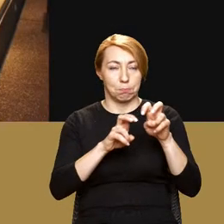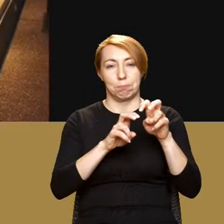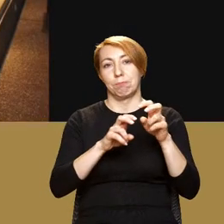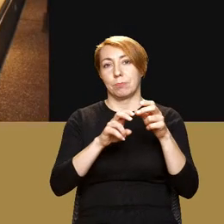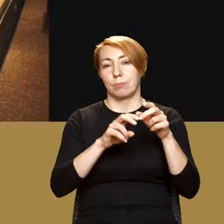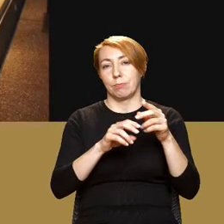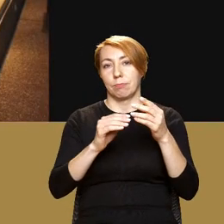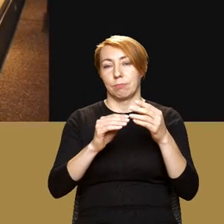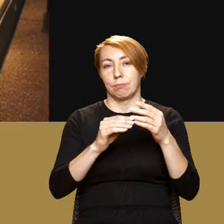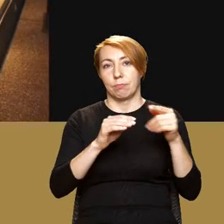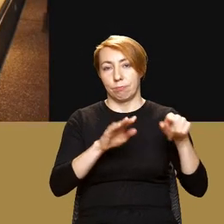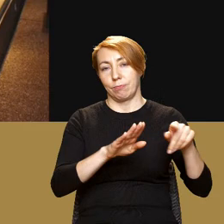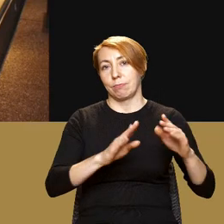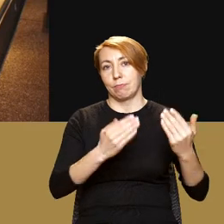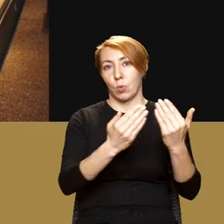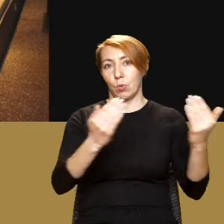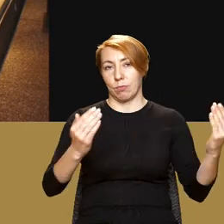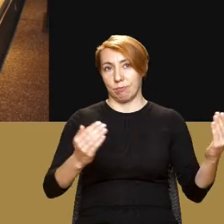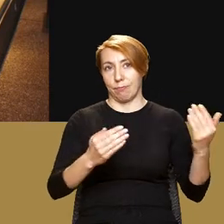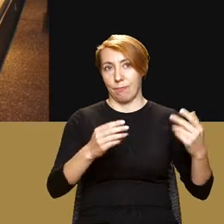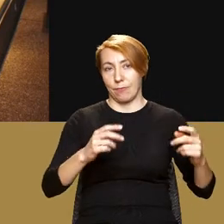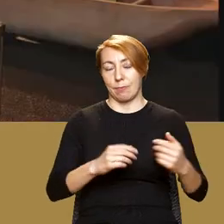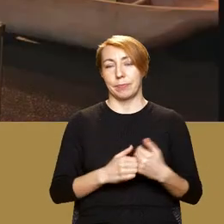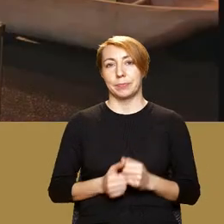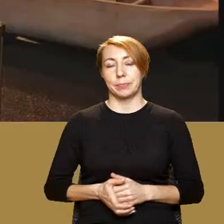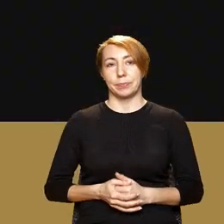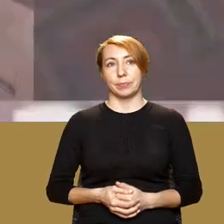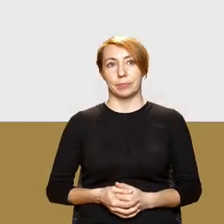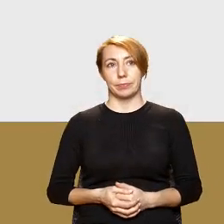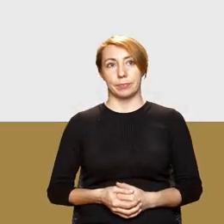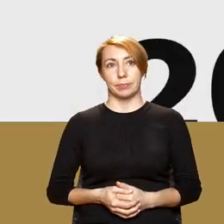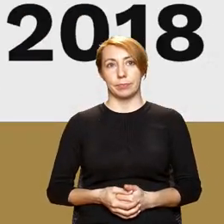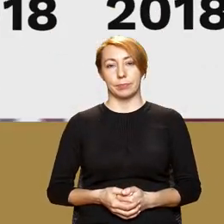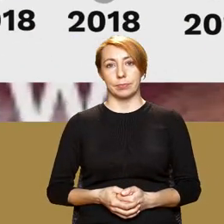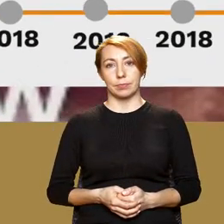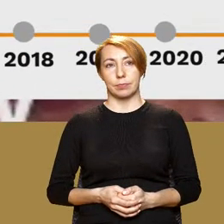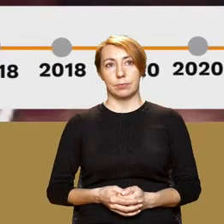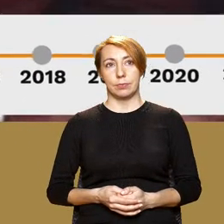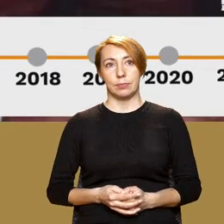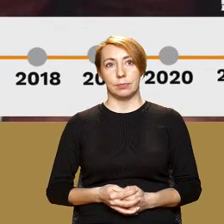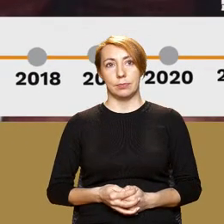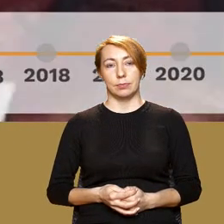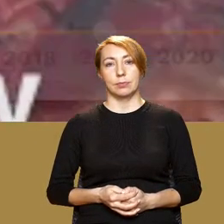eksponaty na naszą kolejną wystawę.